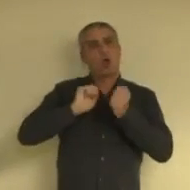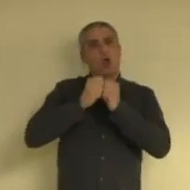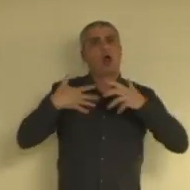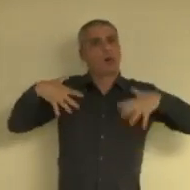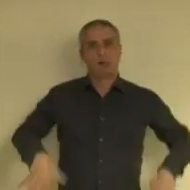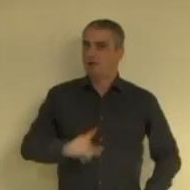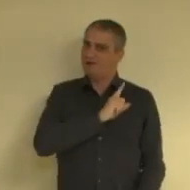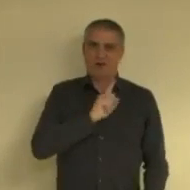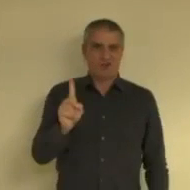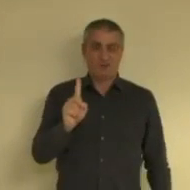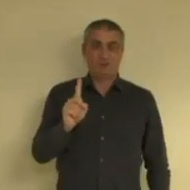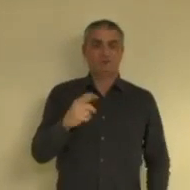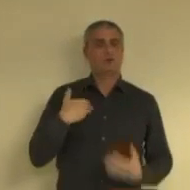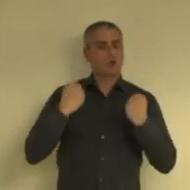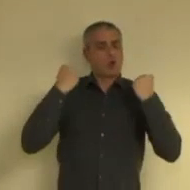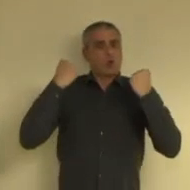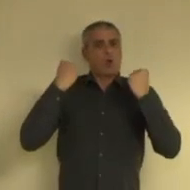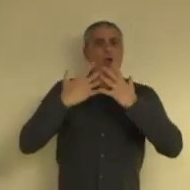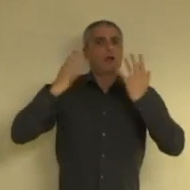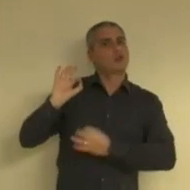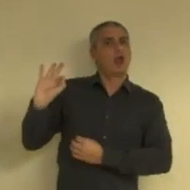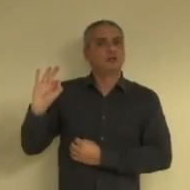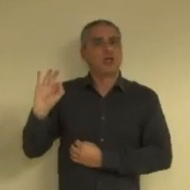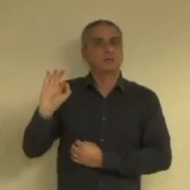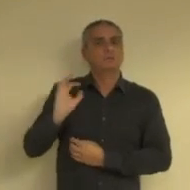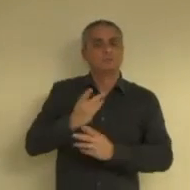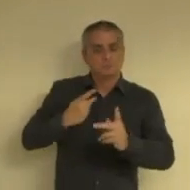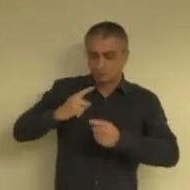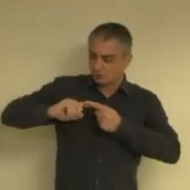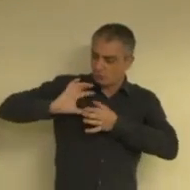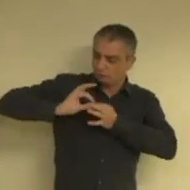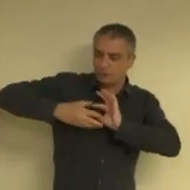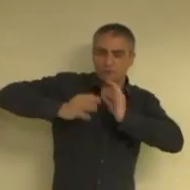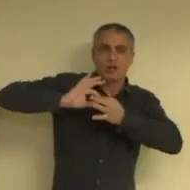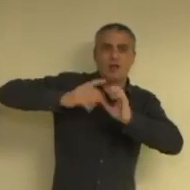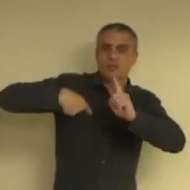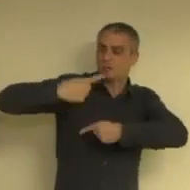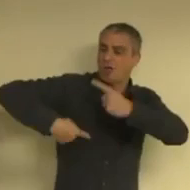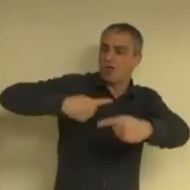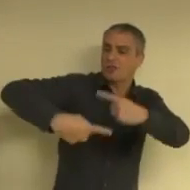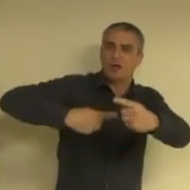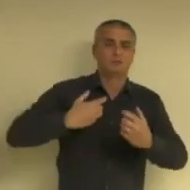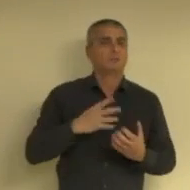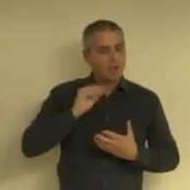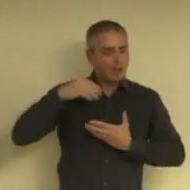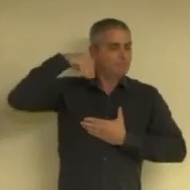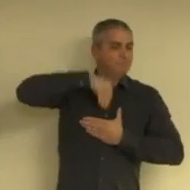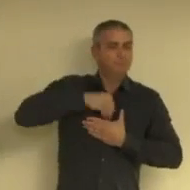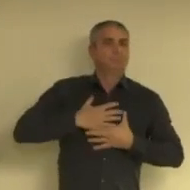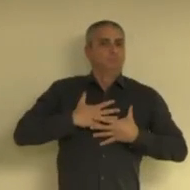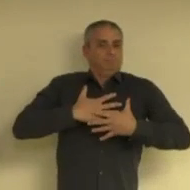להתייאש. הרוח הגדולה שלהם עוברת בשרשרת הדורות. היא מפעמת גם